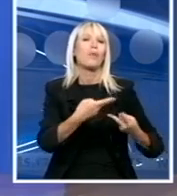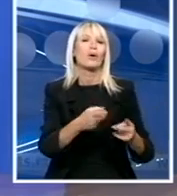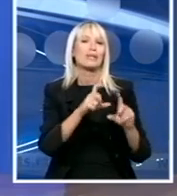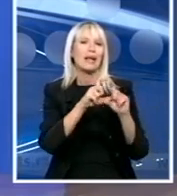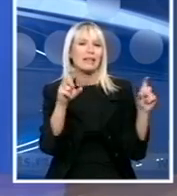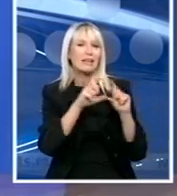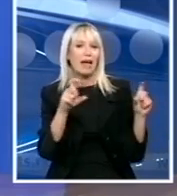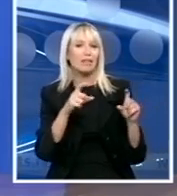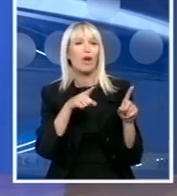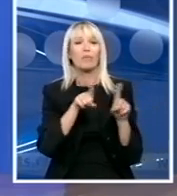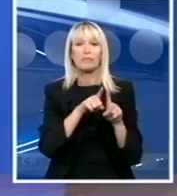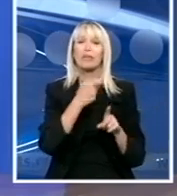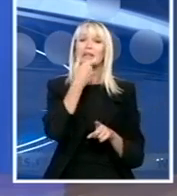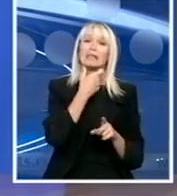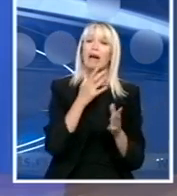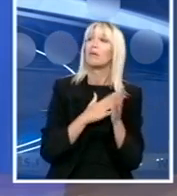od korisnika, tako i od